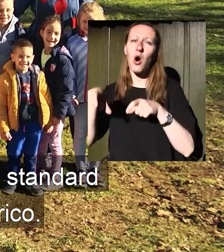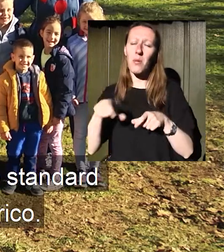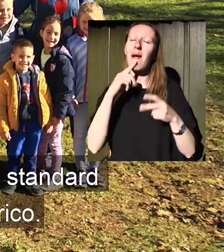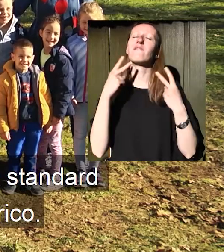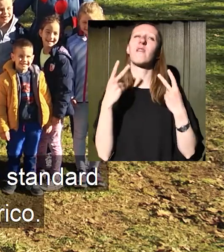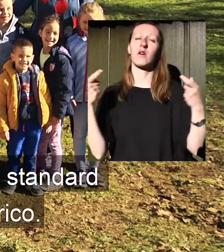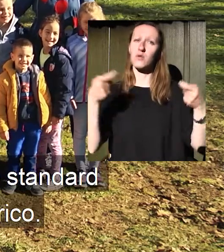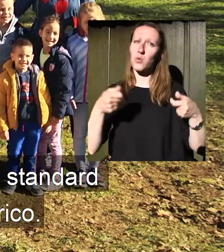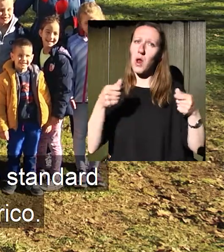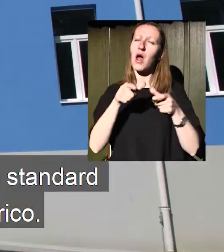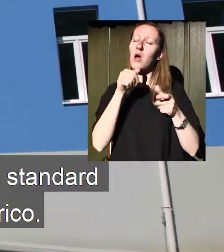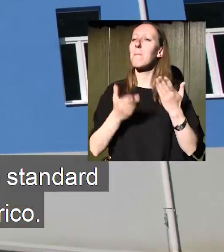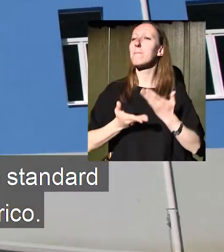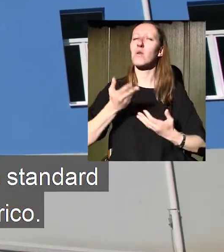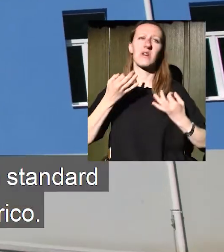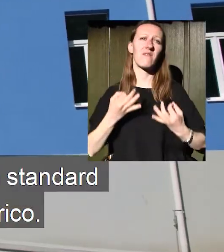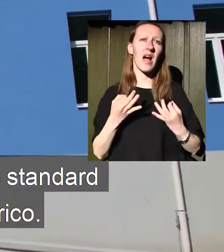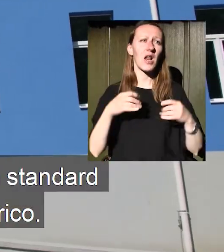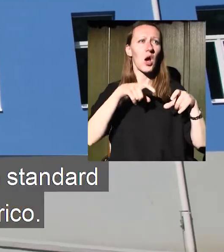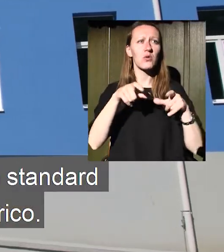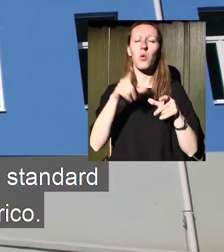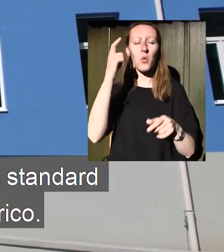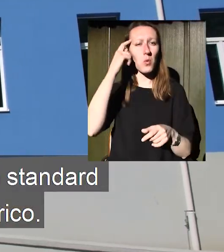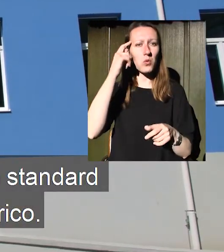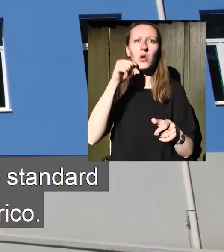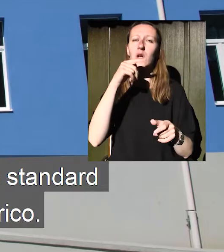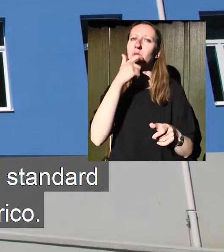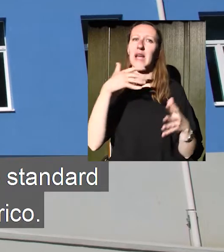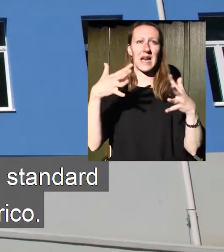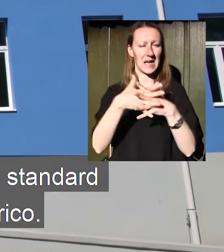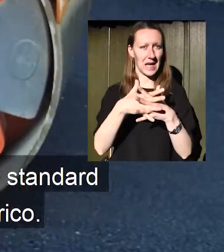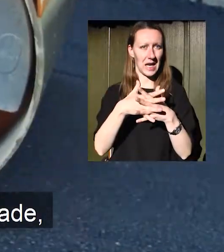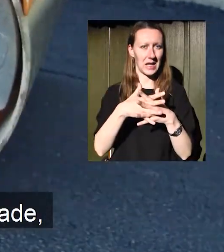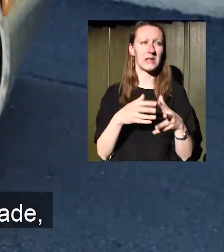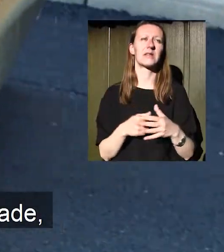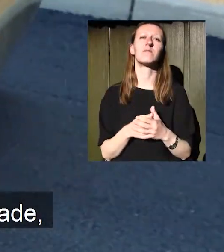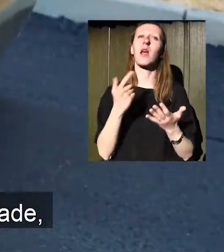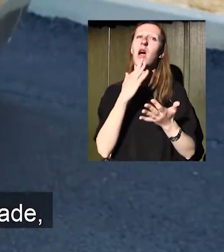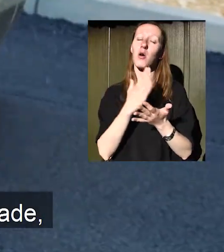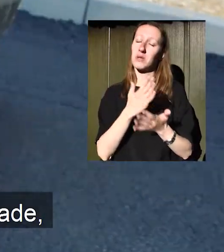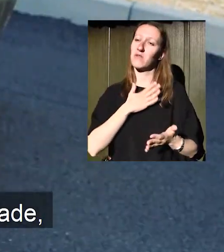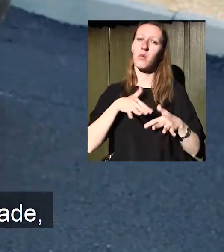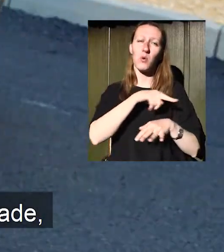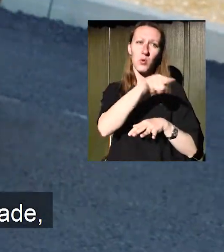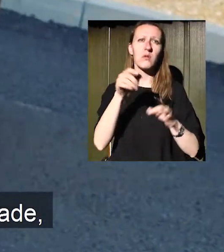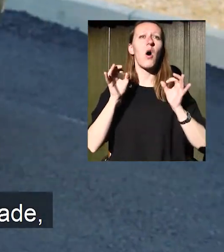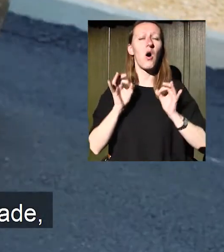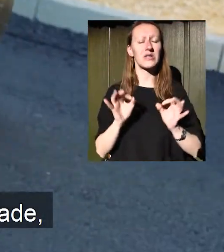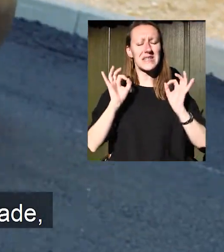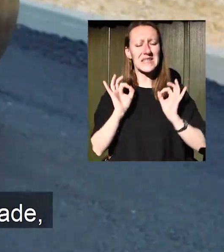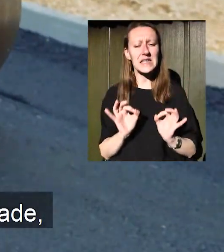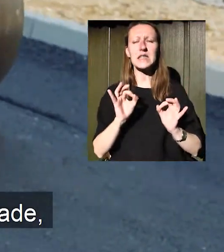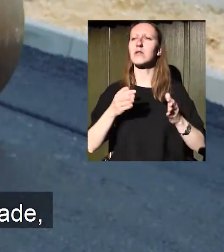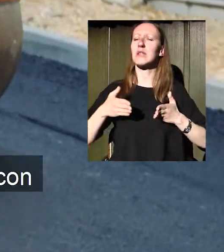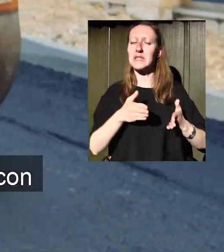su ulaganja i u podizanje standarda ustanova u kulturi i u starogradsku jezgru. Kako bi svojim građanima osigurao sigurne i